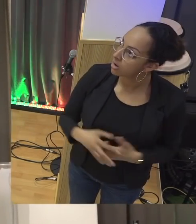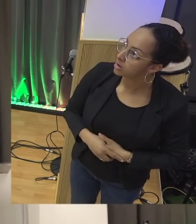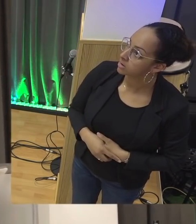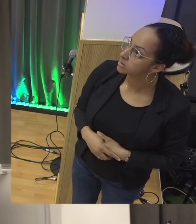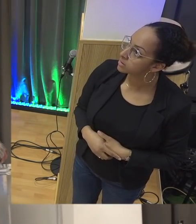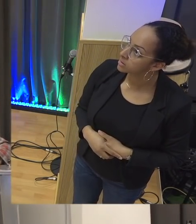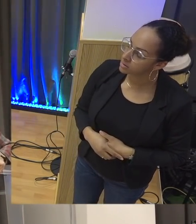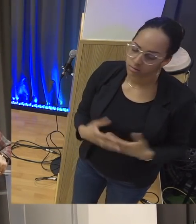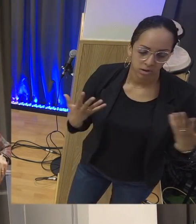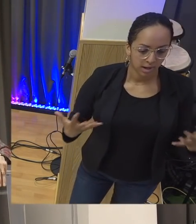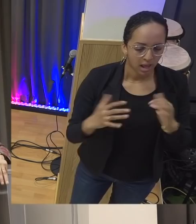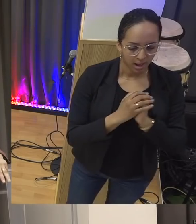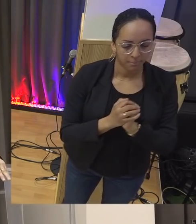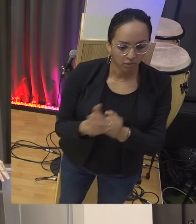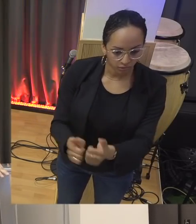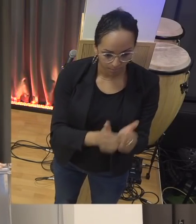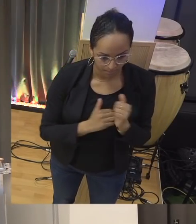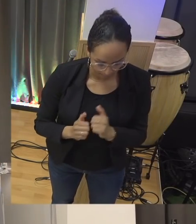J'aimerais juste prier avec vous quelques instants,